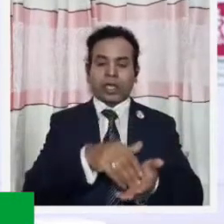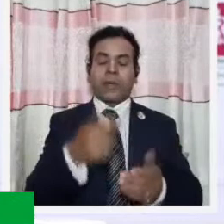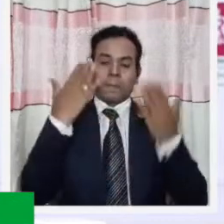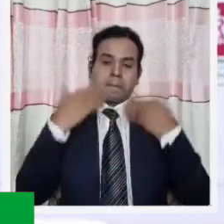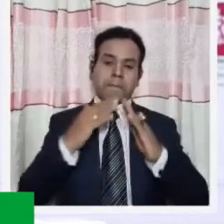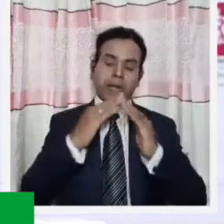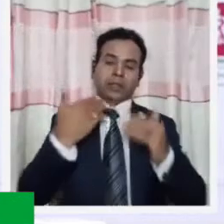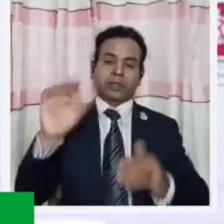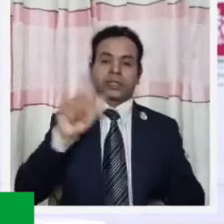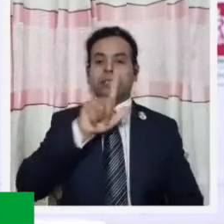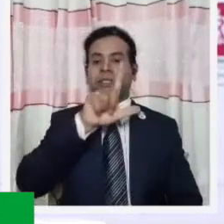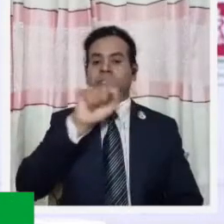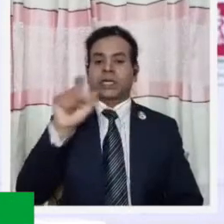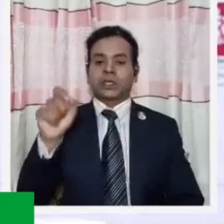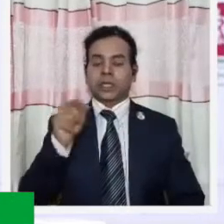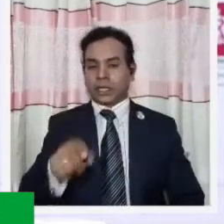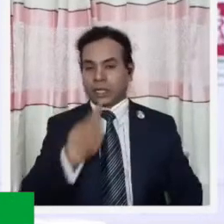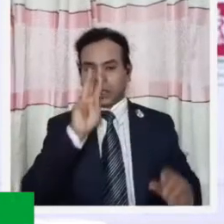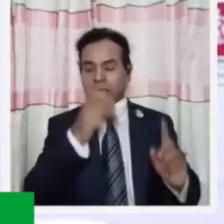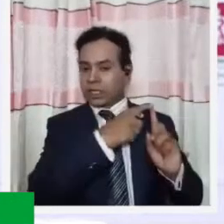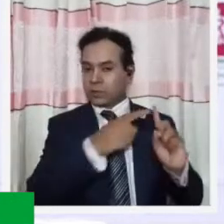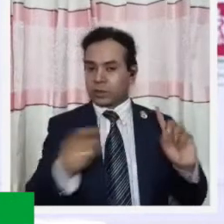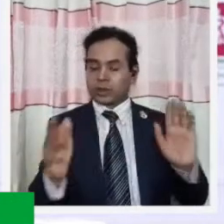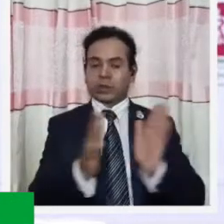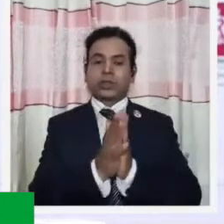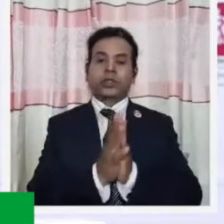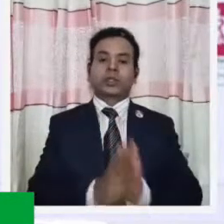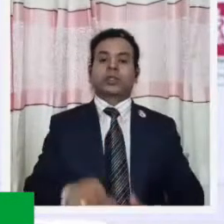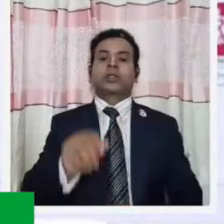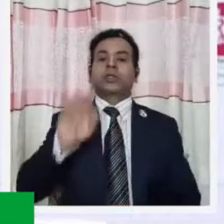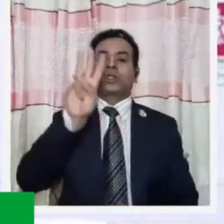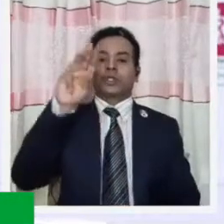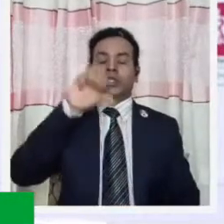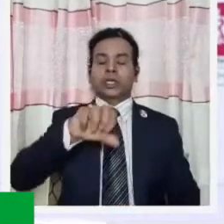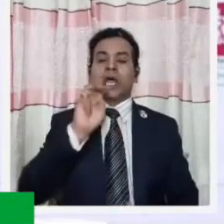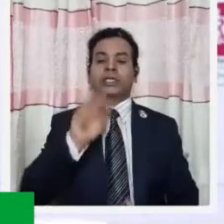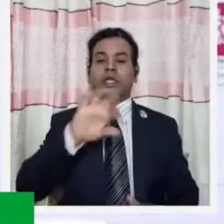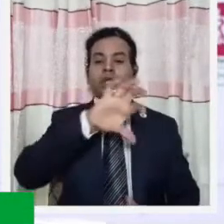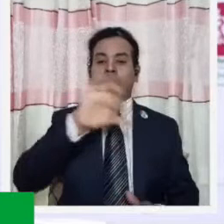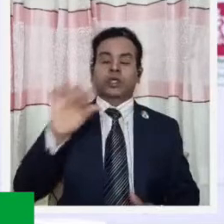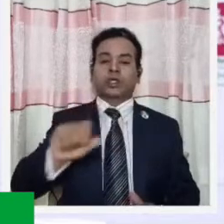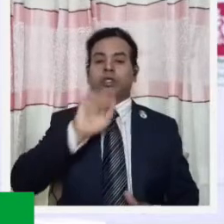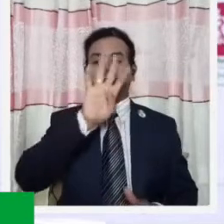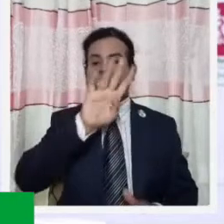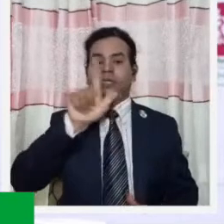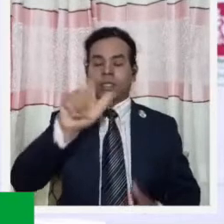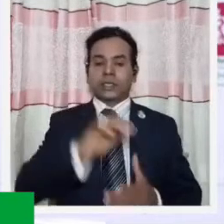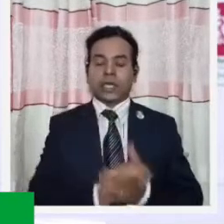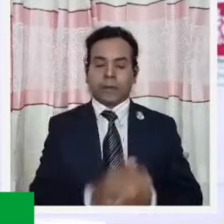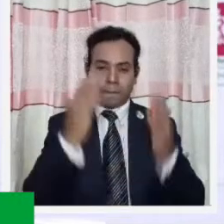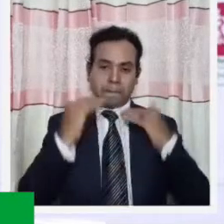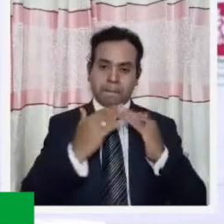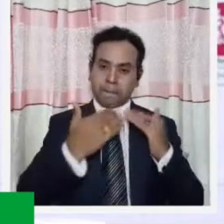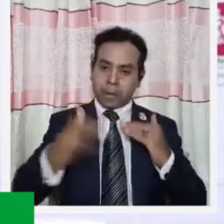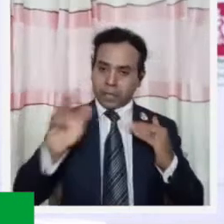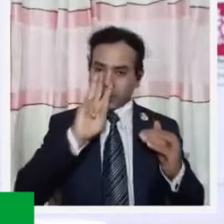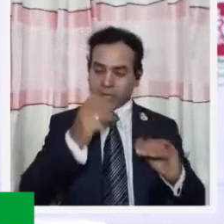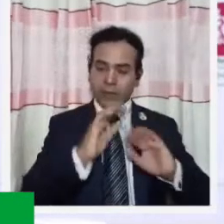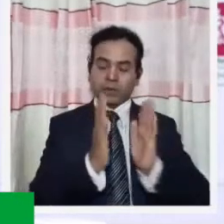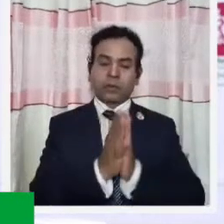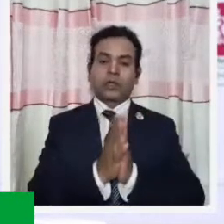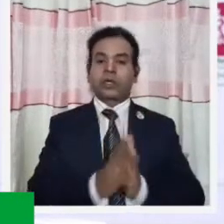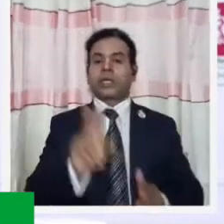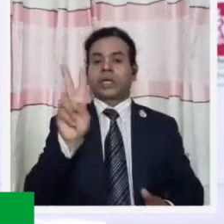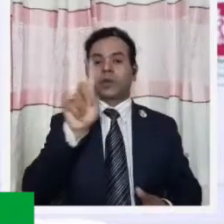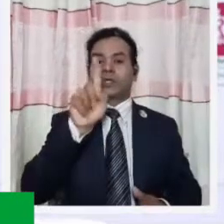২৪ ঘন্টা আইসোলেশনে যুক্ত হয়েছে ৮৬৭ জন এবং ২৪ ঘন্টা আইসোলেশন থেকে মুক্ত হয়েছে ৭০০ জন। এ পর্যন্ত সর্বমোট আইসোলেশনে